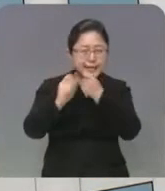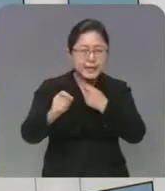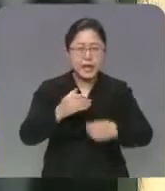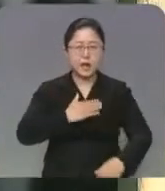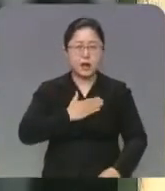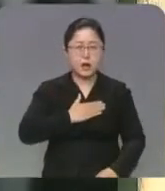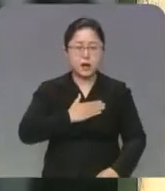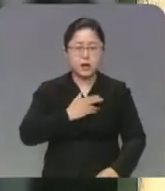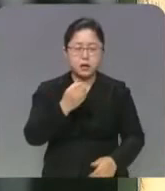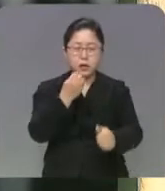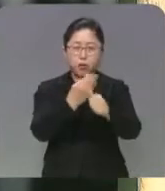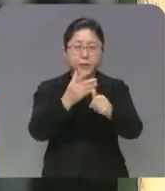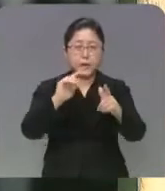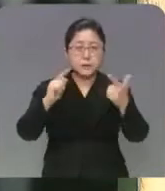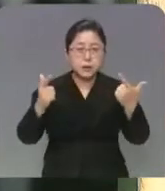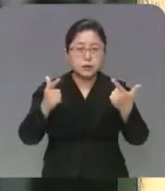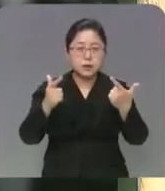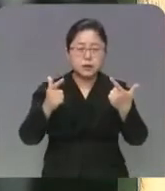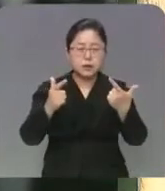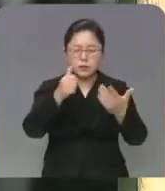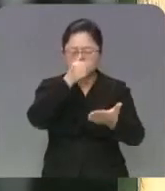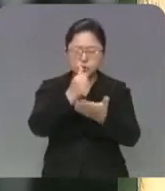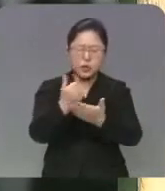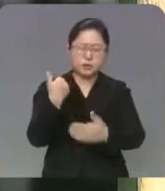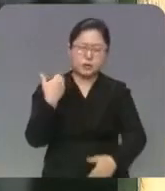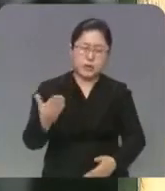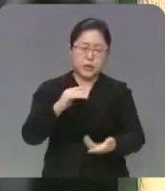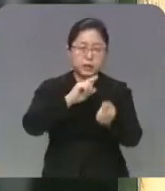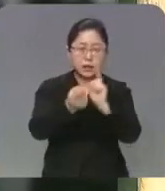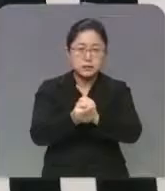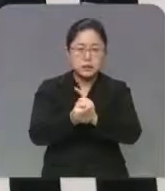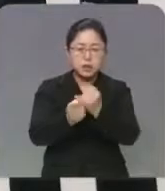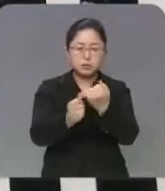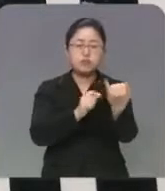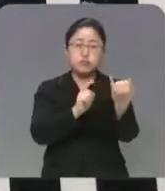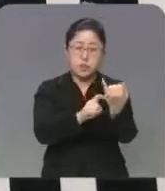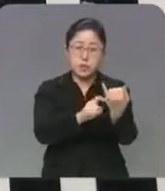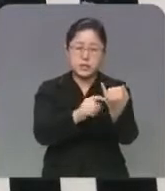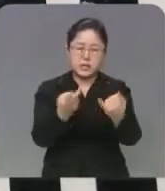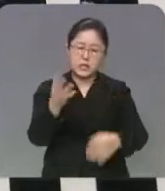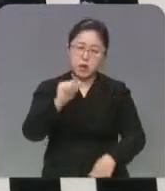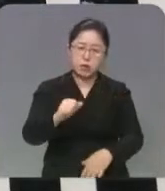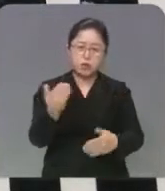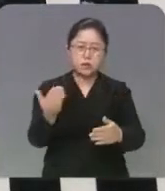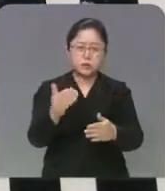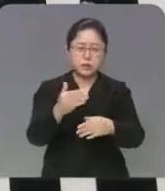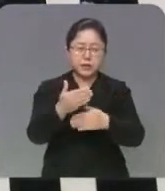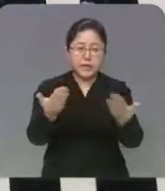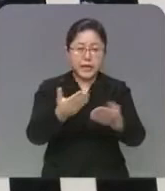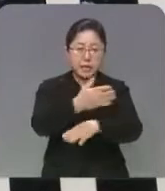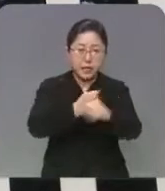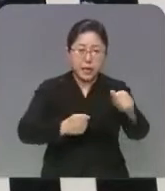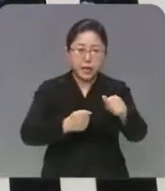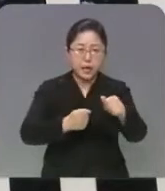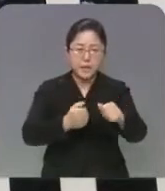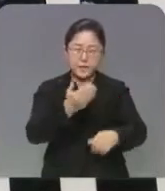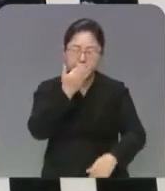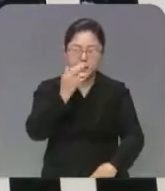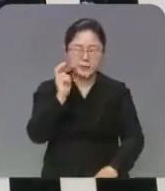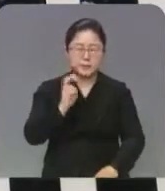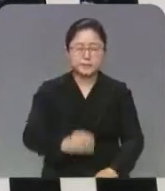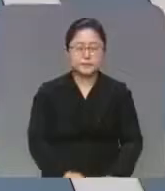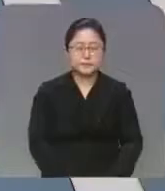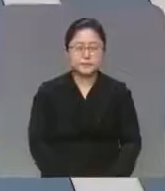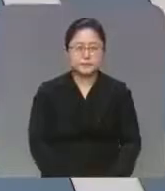알고도 형사 고발하지 않고 범행을 묵인해주는 대가로 부인이 2억 원 상당의 용역을 수주하게 한 것으로